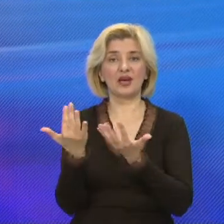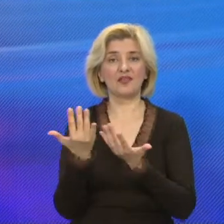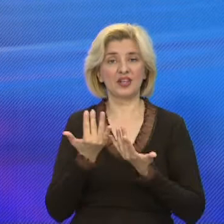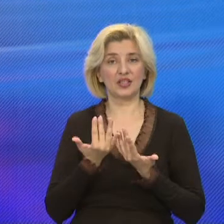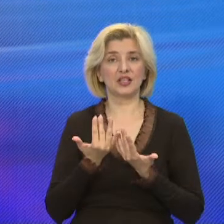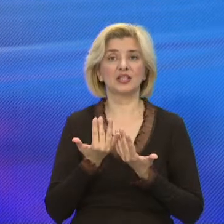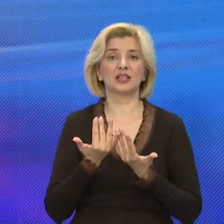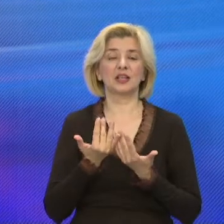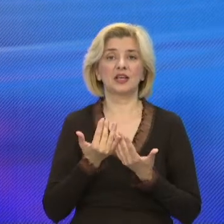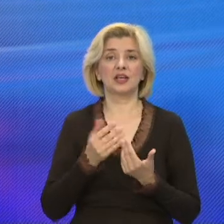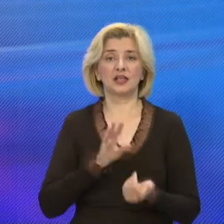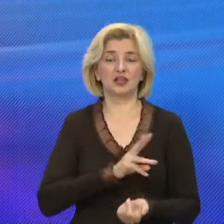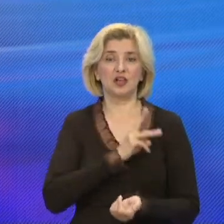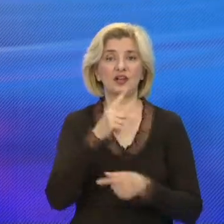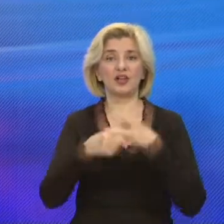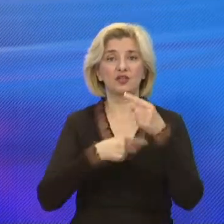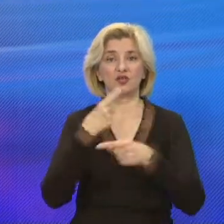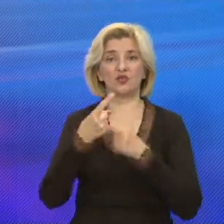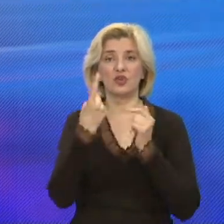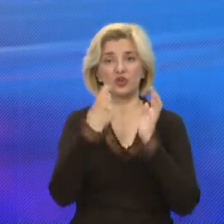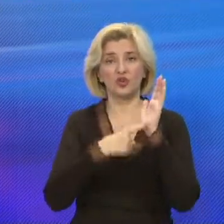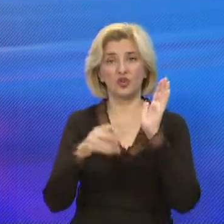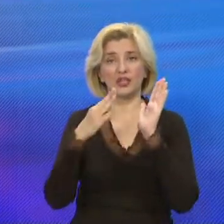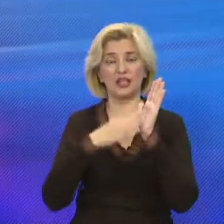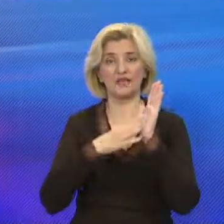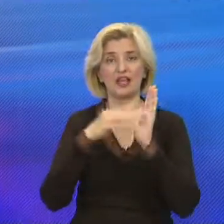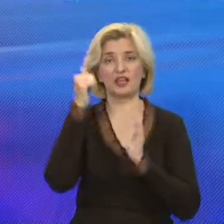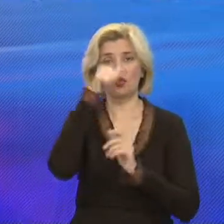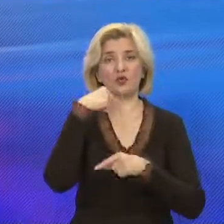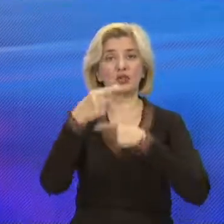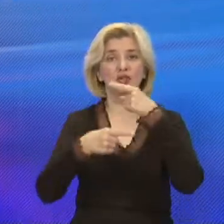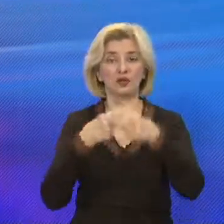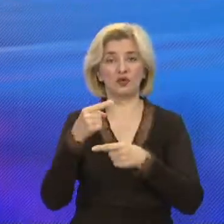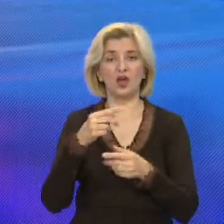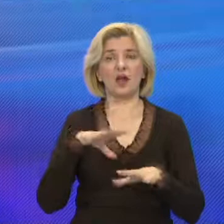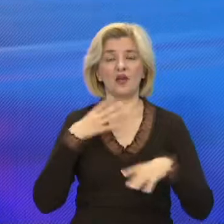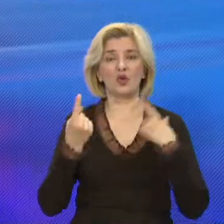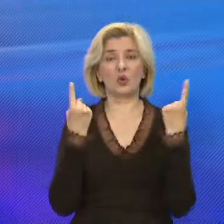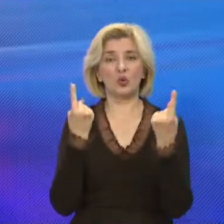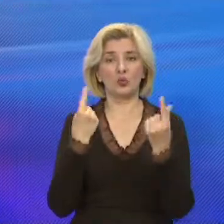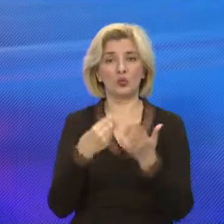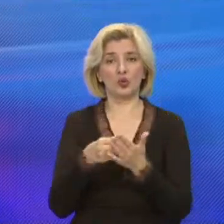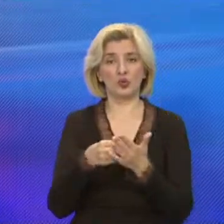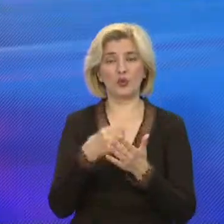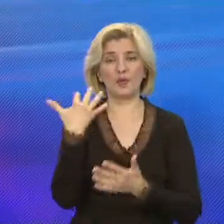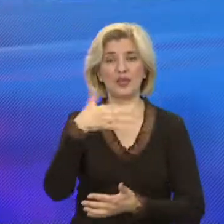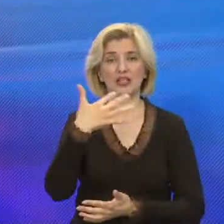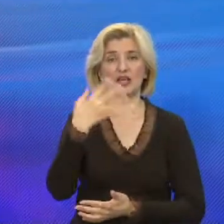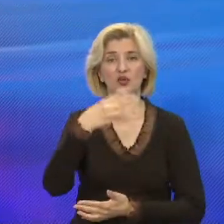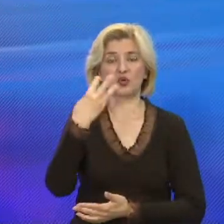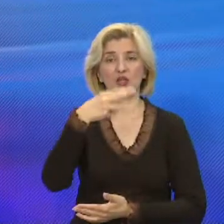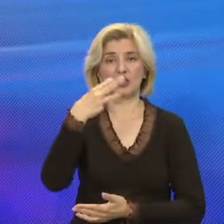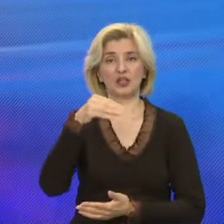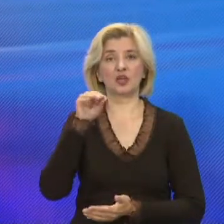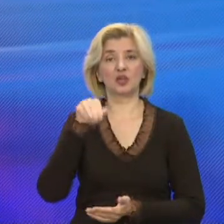наступного 169-го тура гульні удача в придачу. Ён рыхтує буйны грошовые суммы